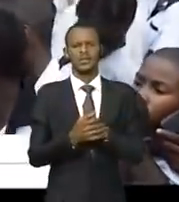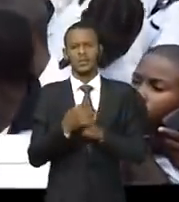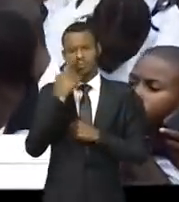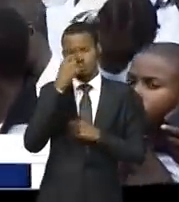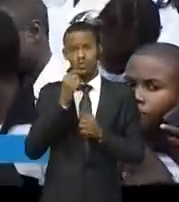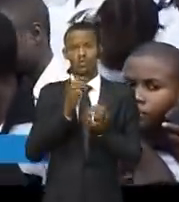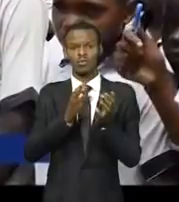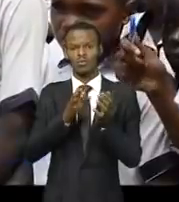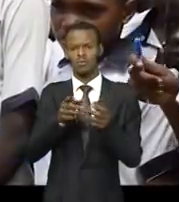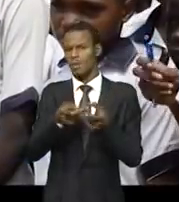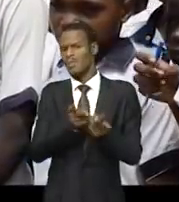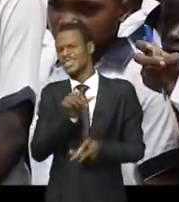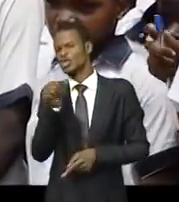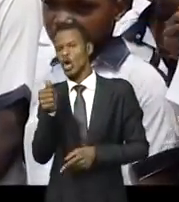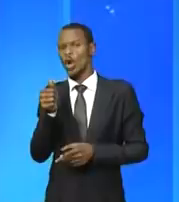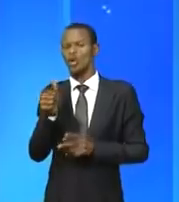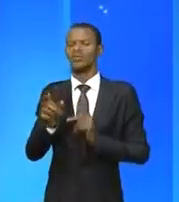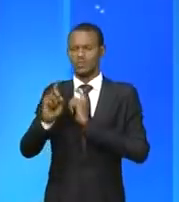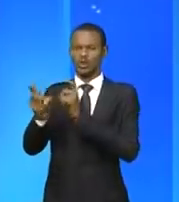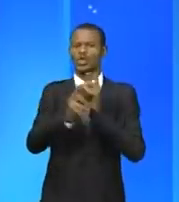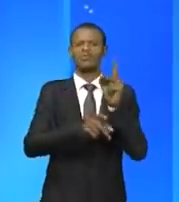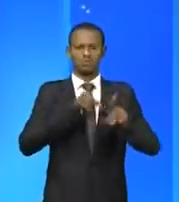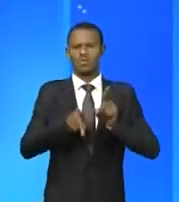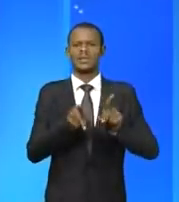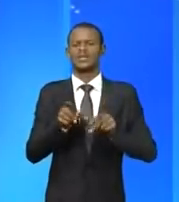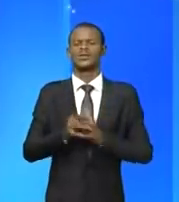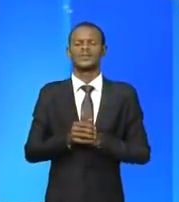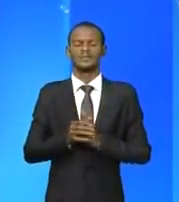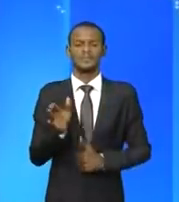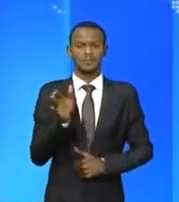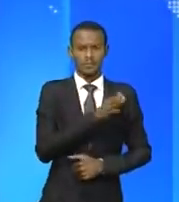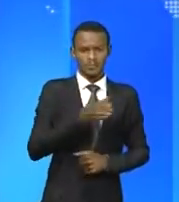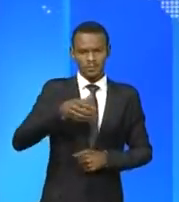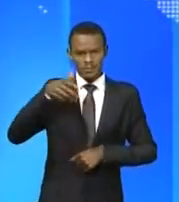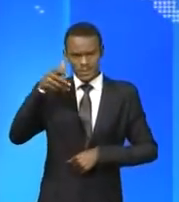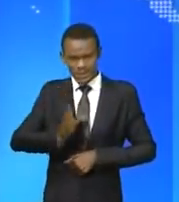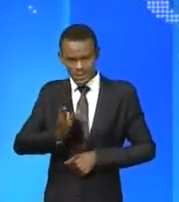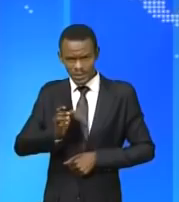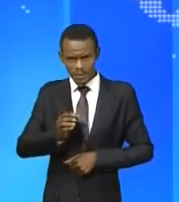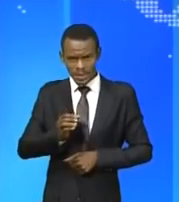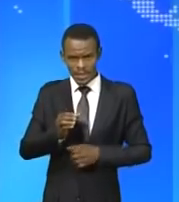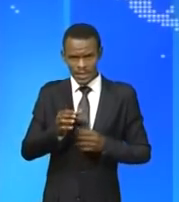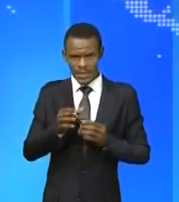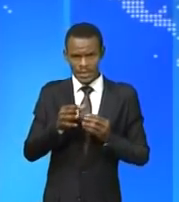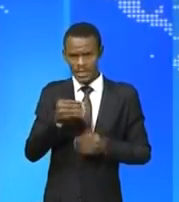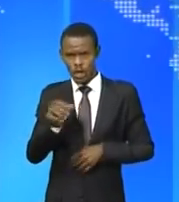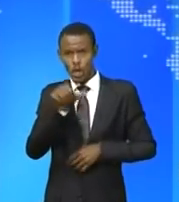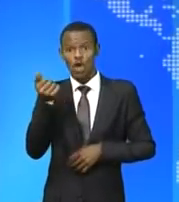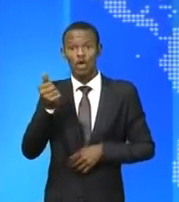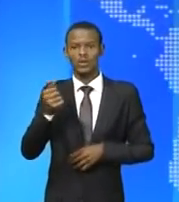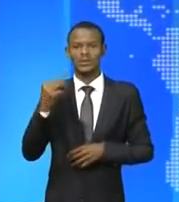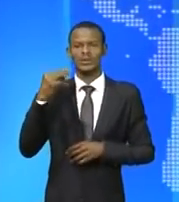les populations clés qui sont visées. Les experts et autres ministères impliqués dans la gestion de l'eau se